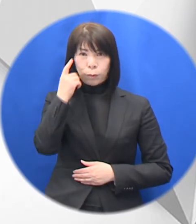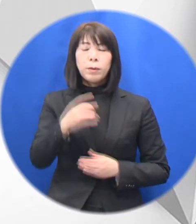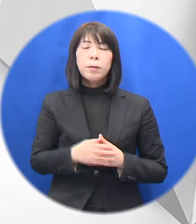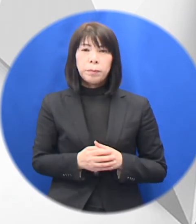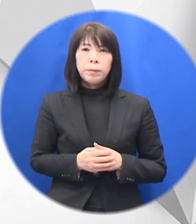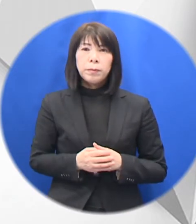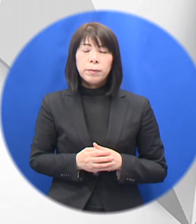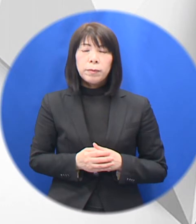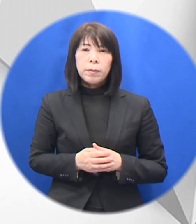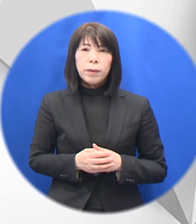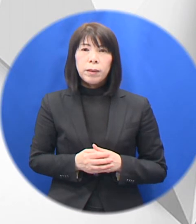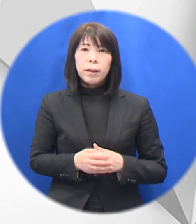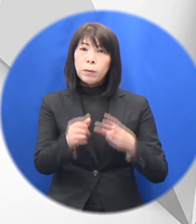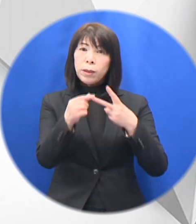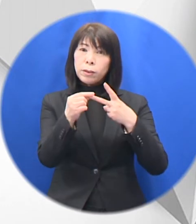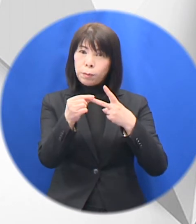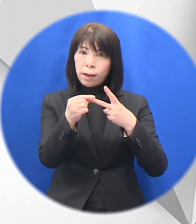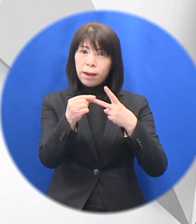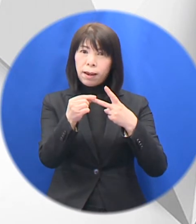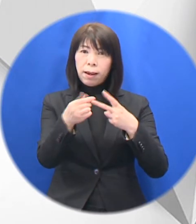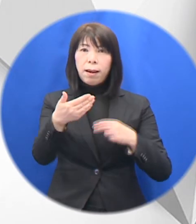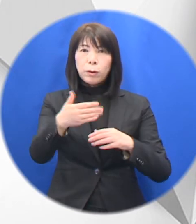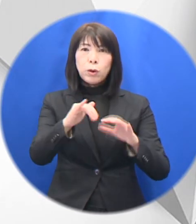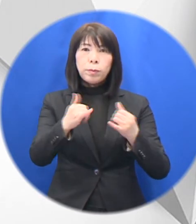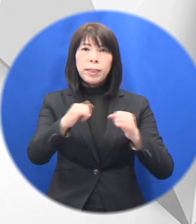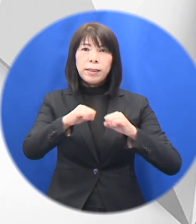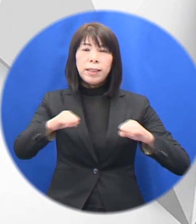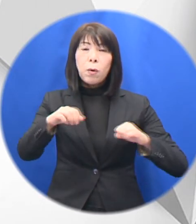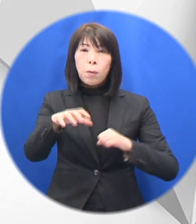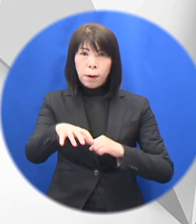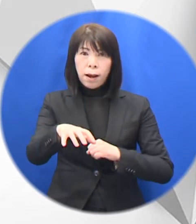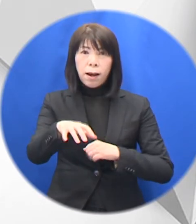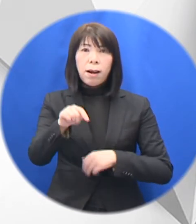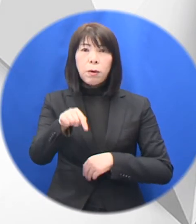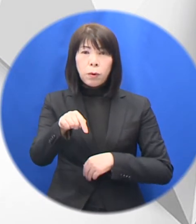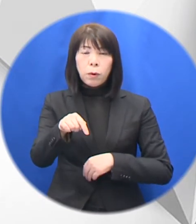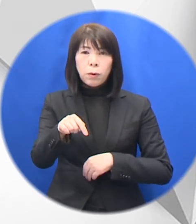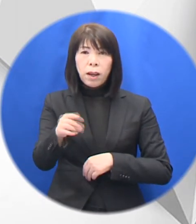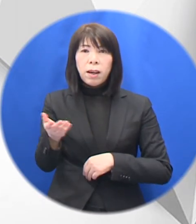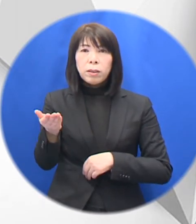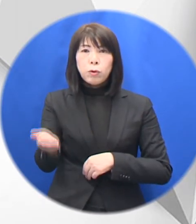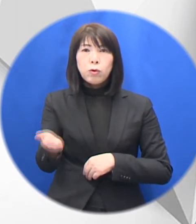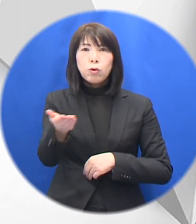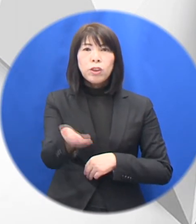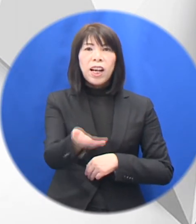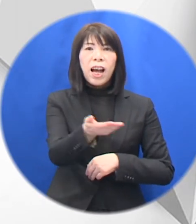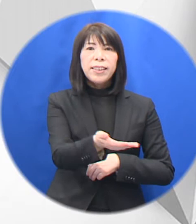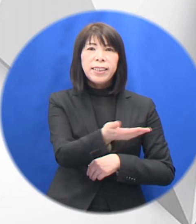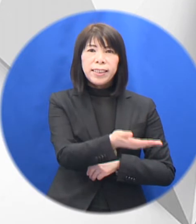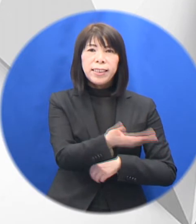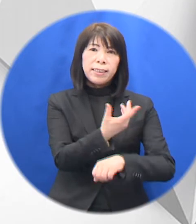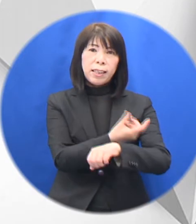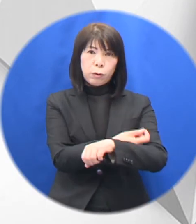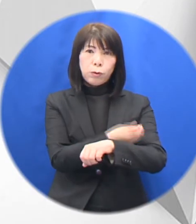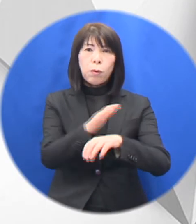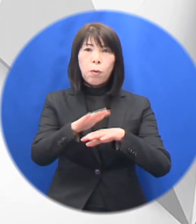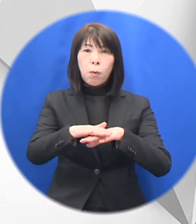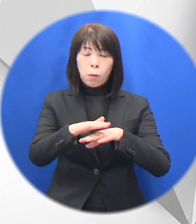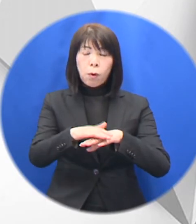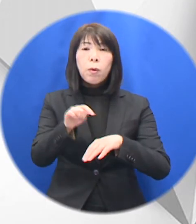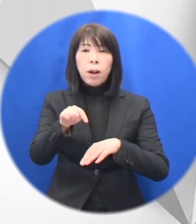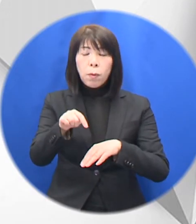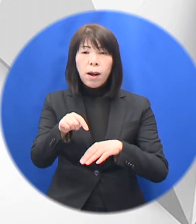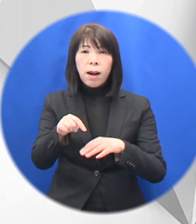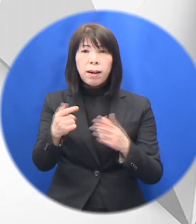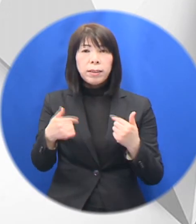ます。で、次のその組広場ですね、使って行う巡回接種につきましては、これは普段からですね、